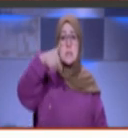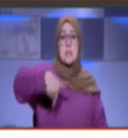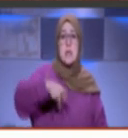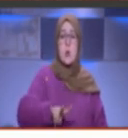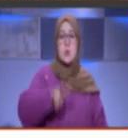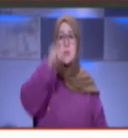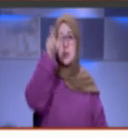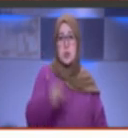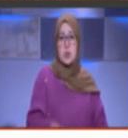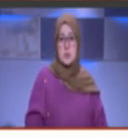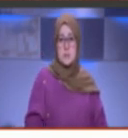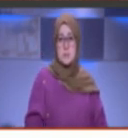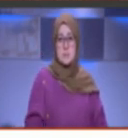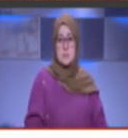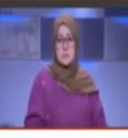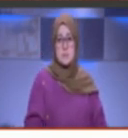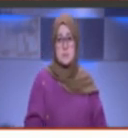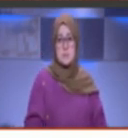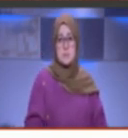6776 حالة.